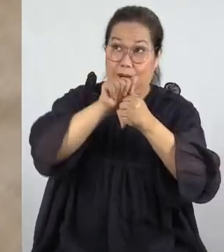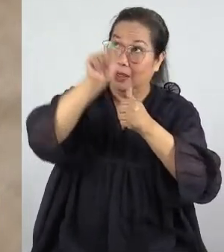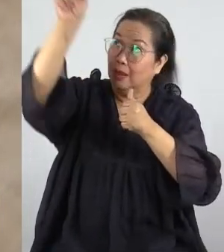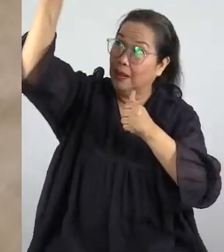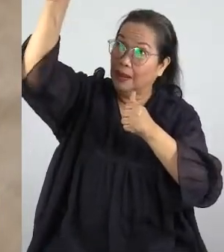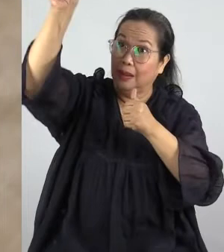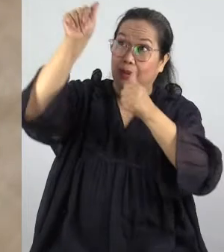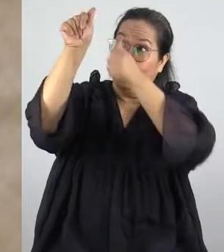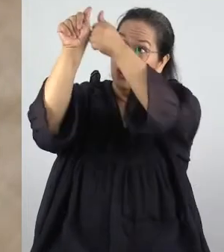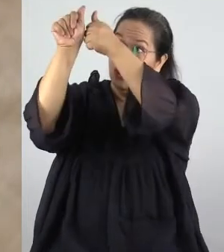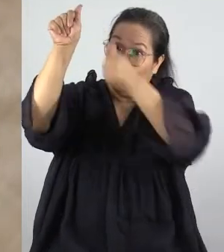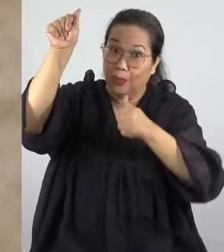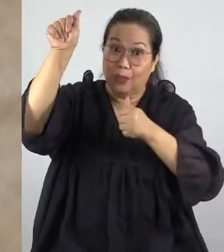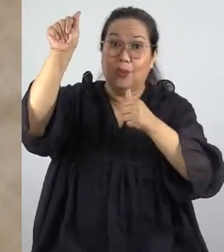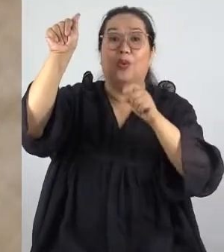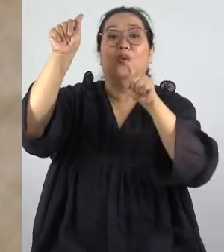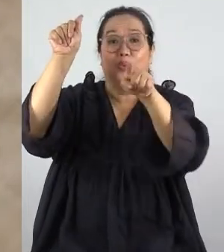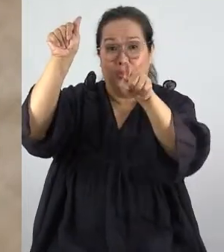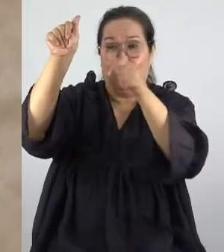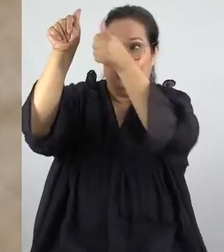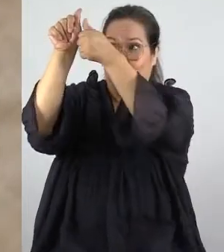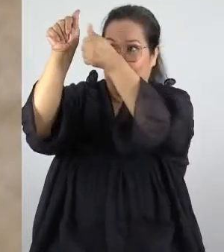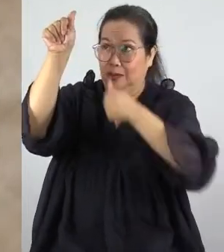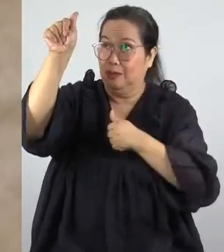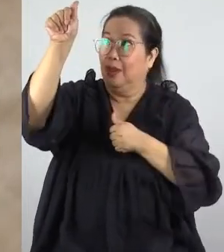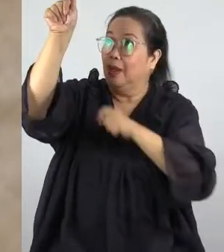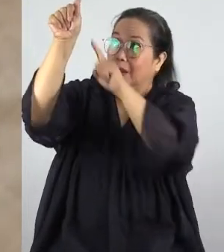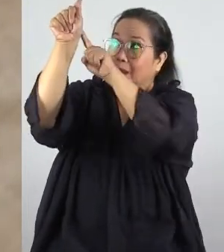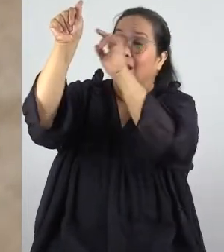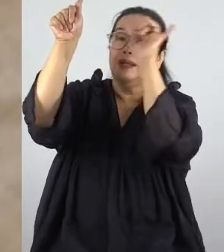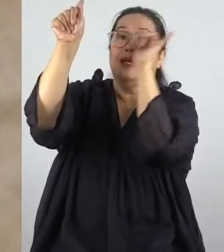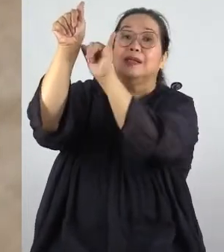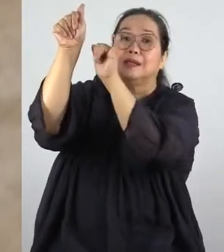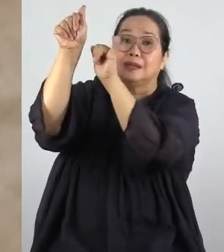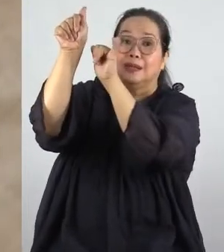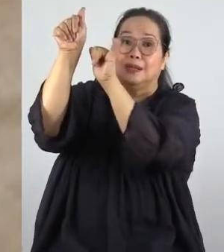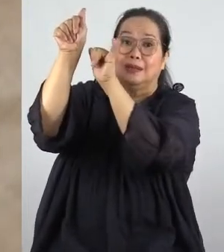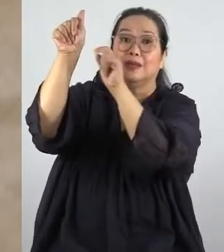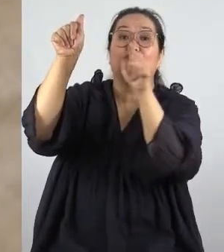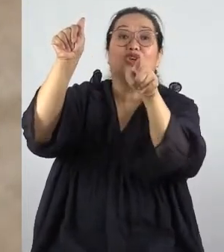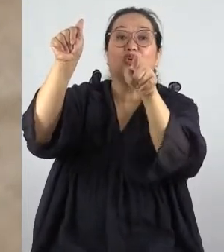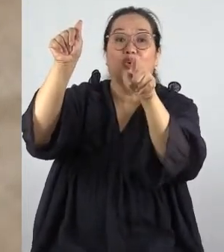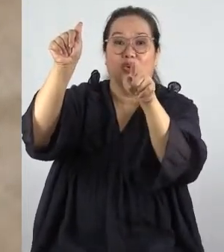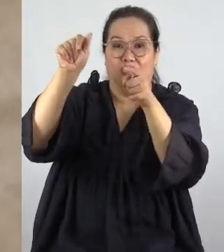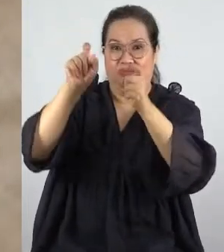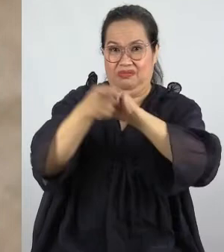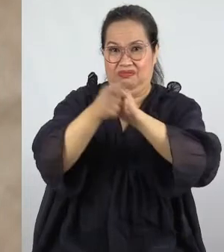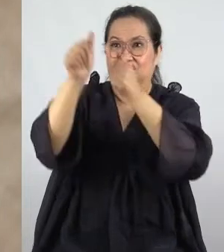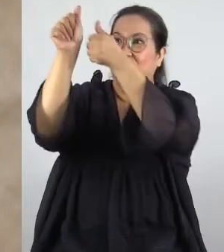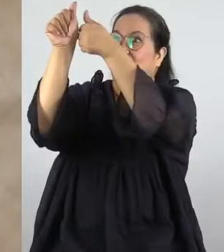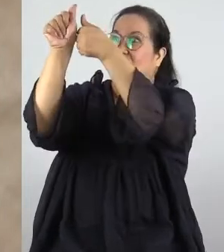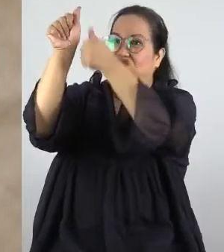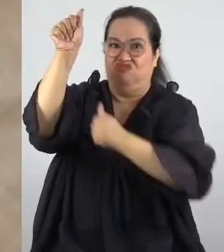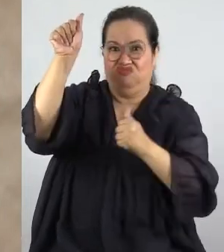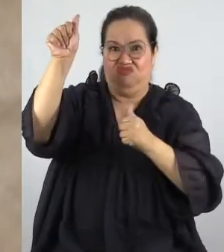o ang Diyos? Ang Diyos hindi nagbabago. Kayo.